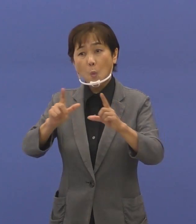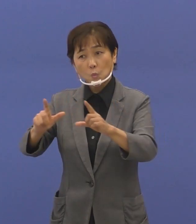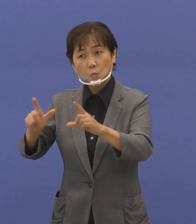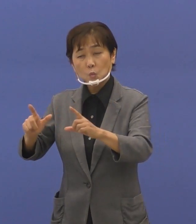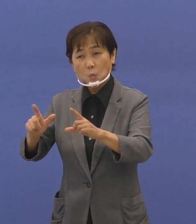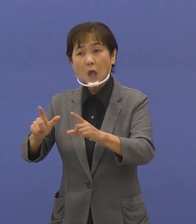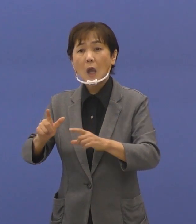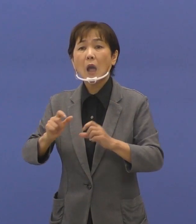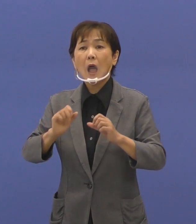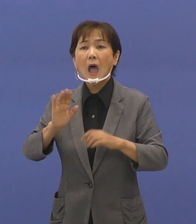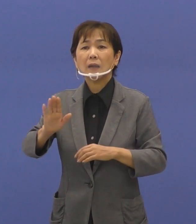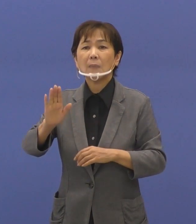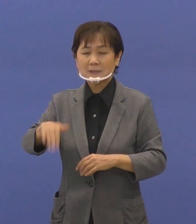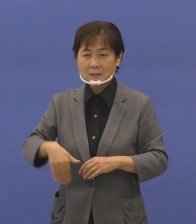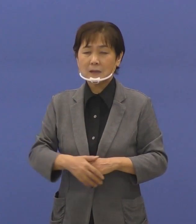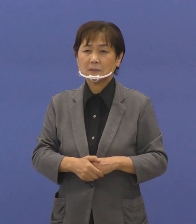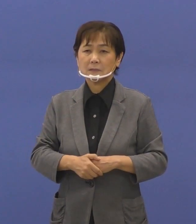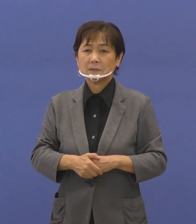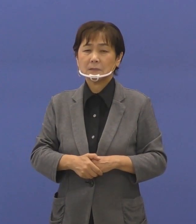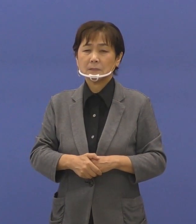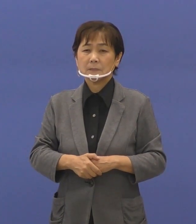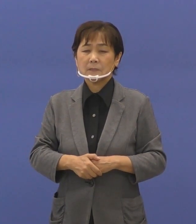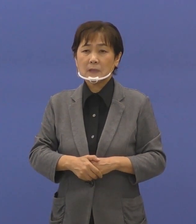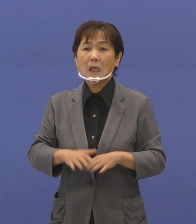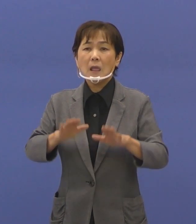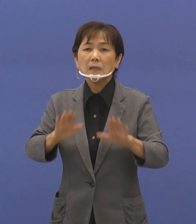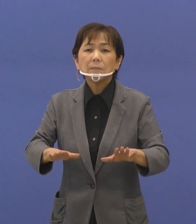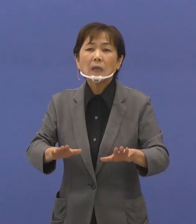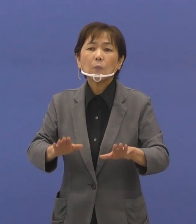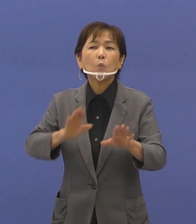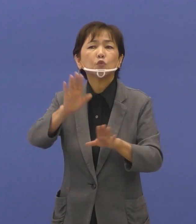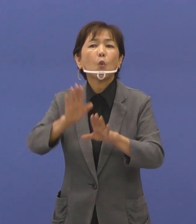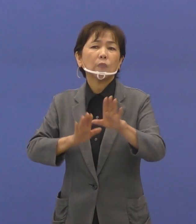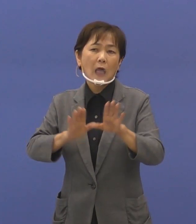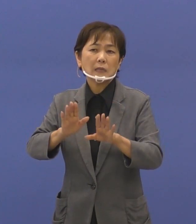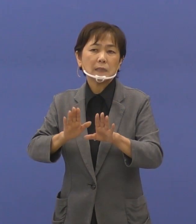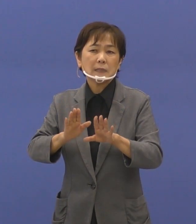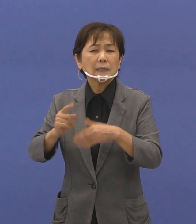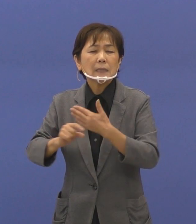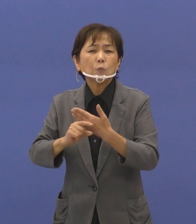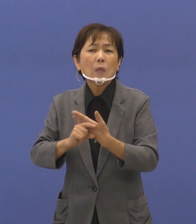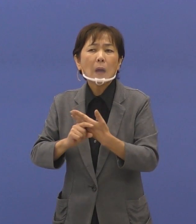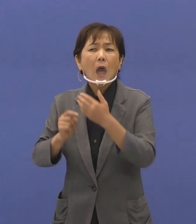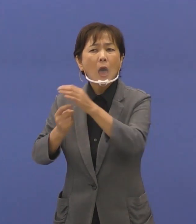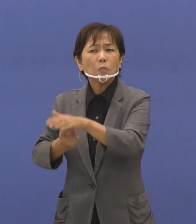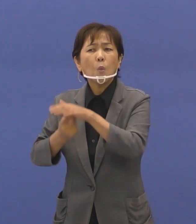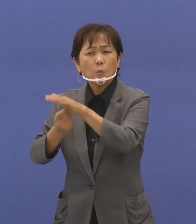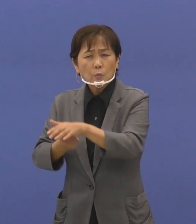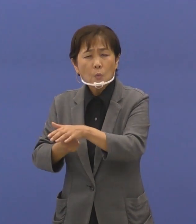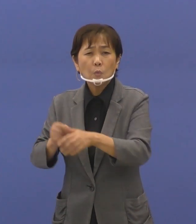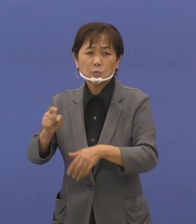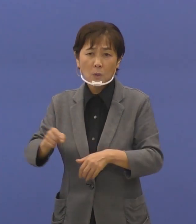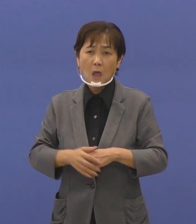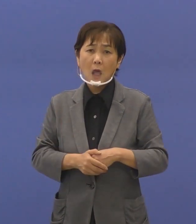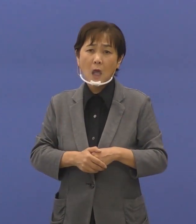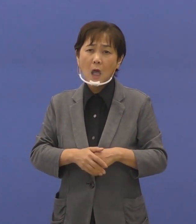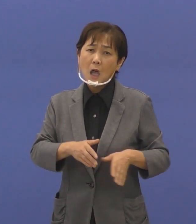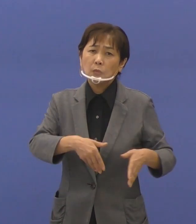やインフラなどですね、そういったものでの被害がどのようになっているか、そういった調査